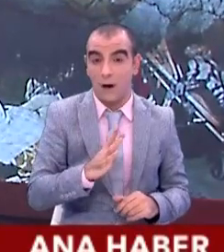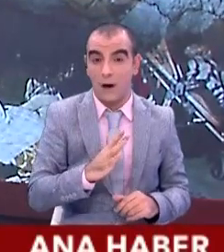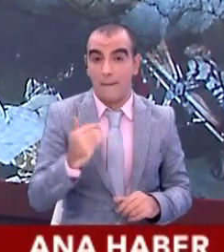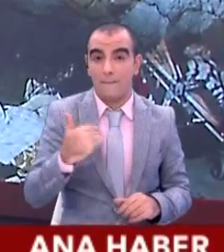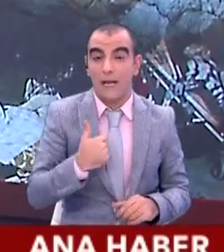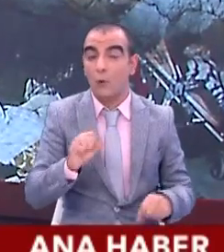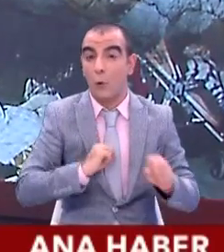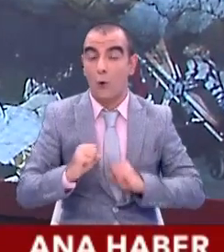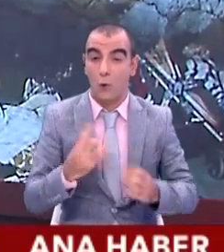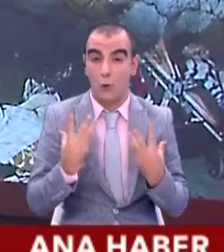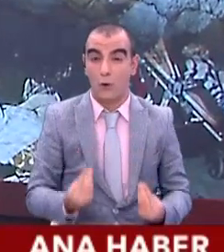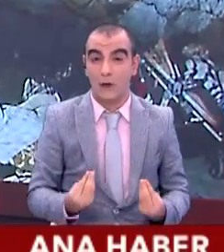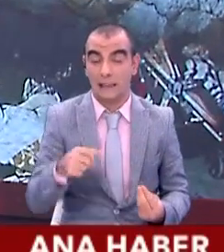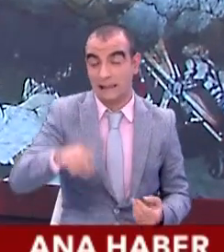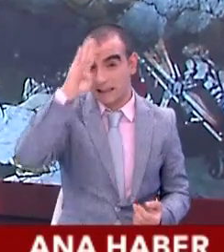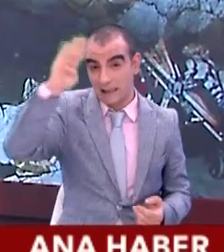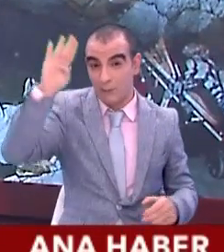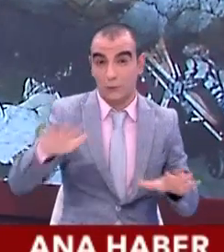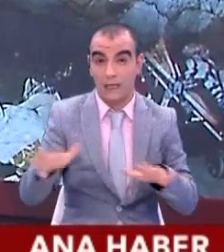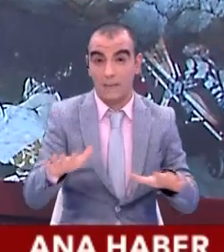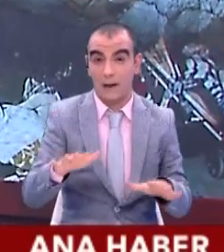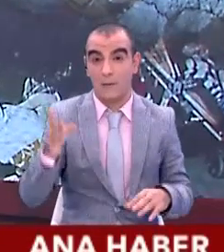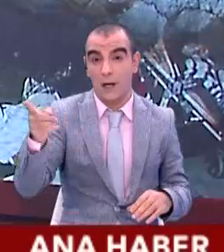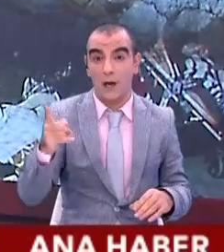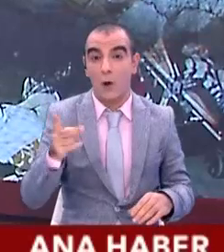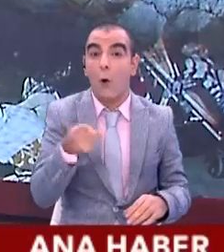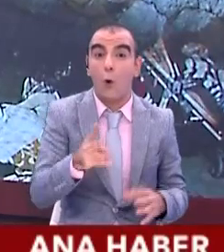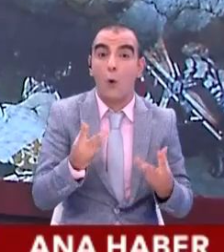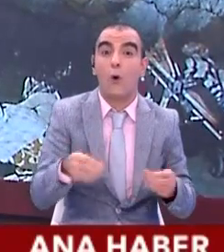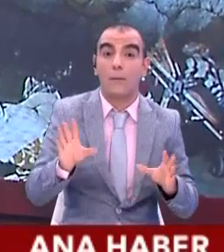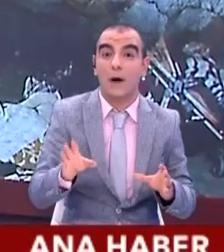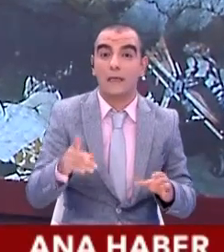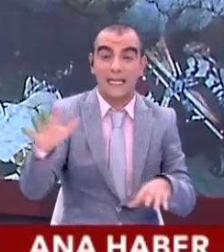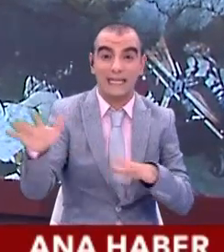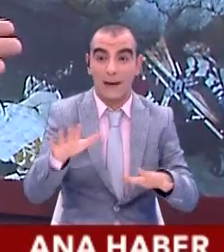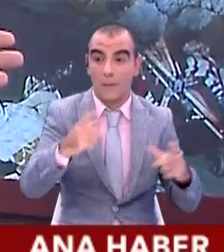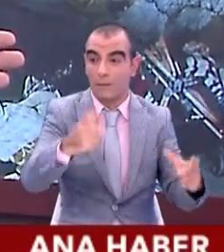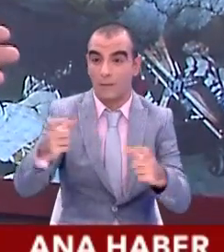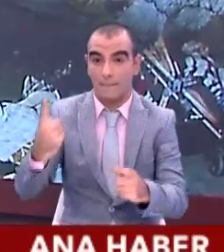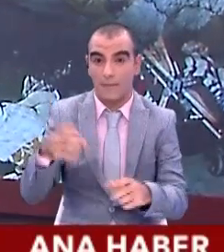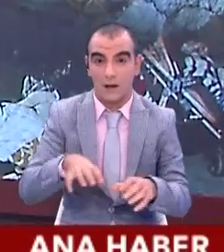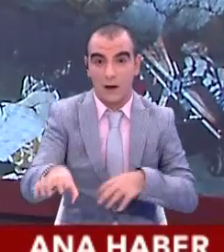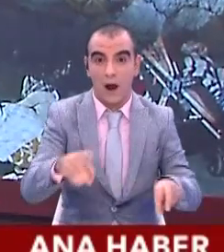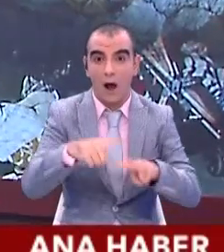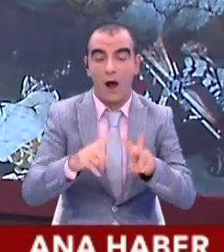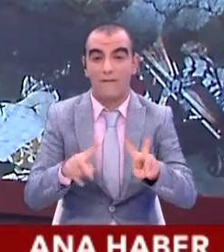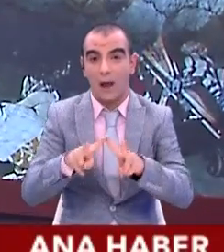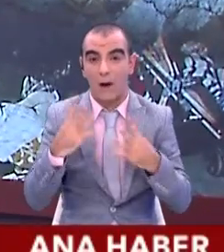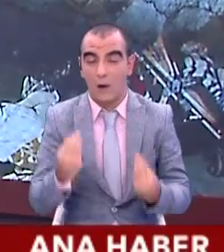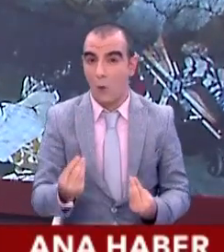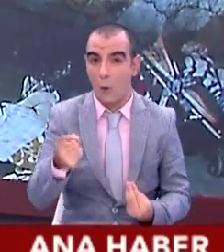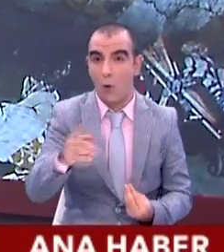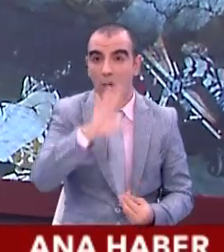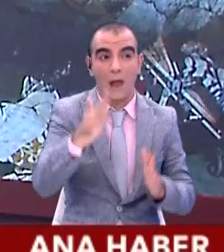dehşete düşürüyor Eğer İstanbul depreminde hayatta kalırsak deprem toplanma alanı hepsi AVM oldu rezidans oldu